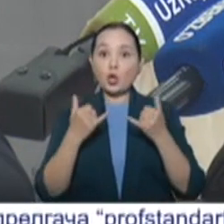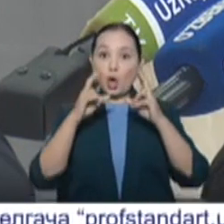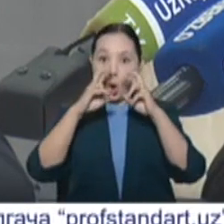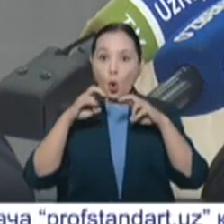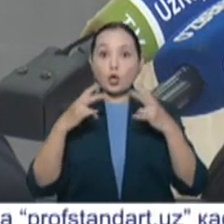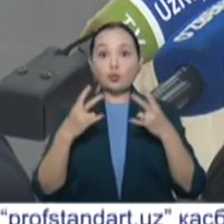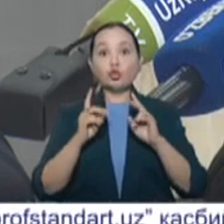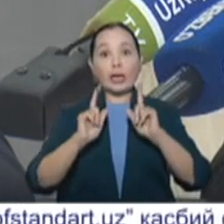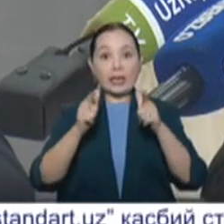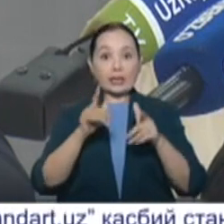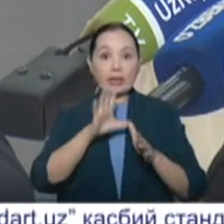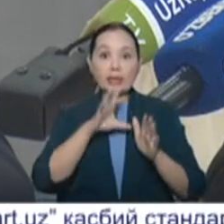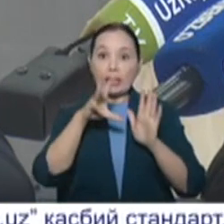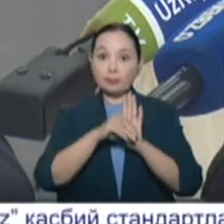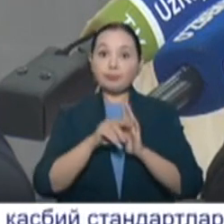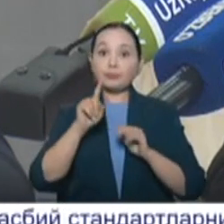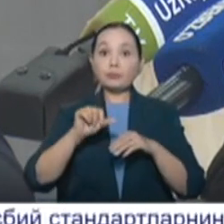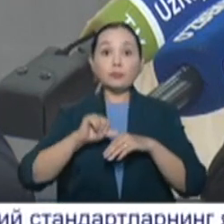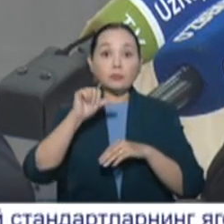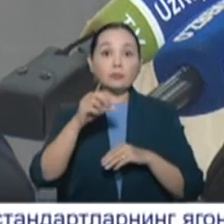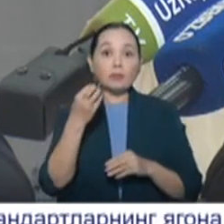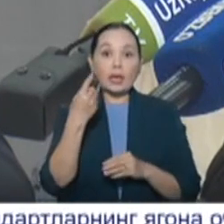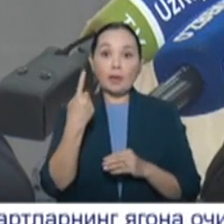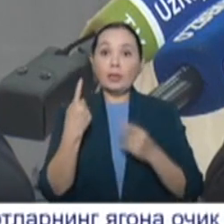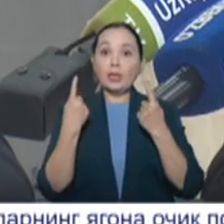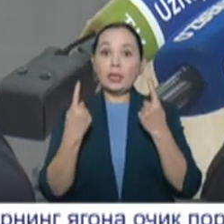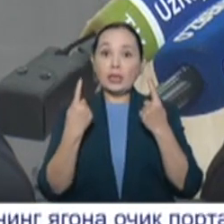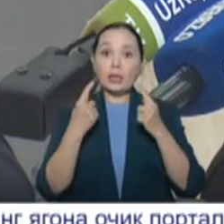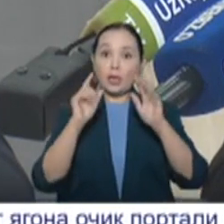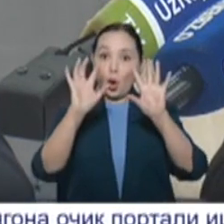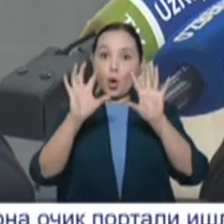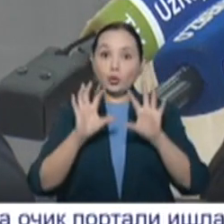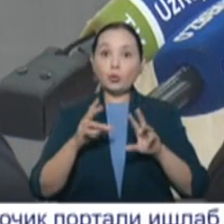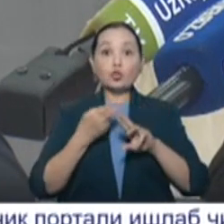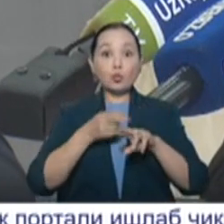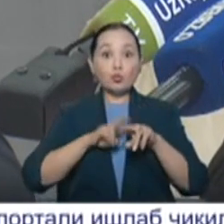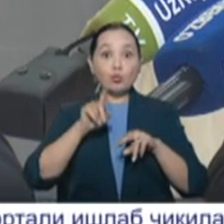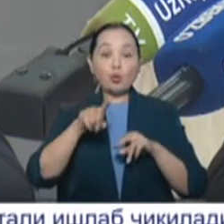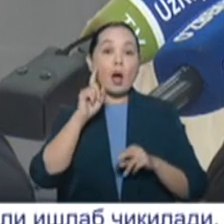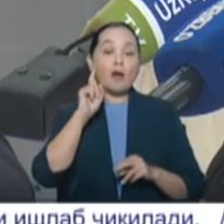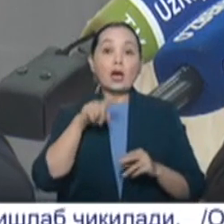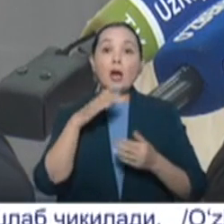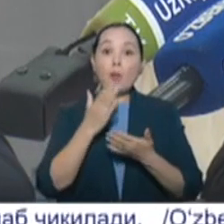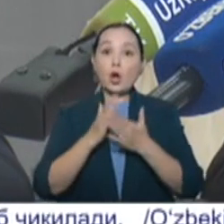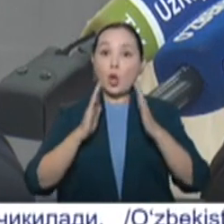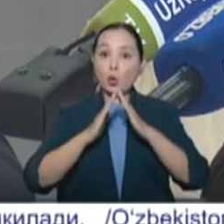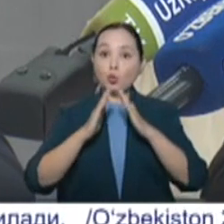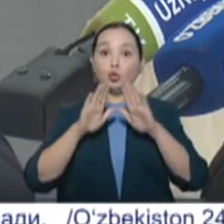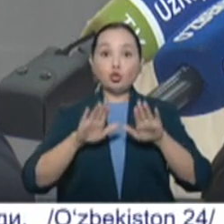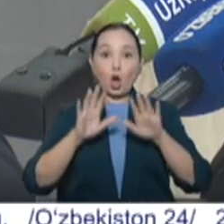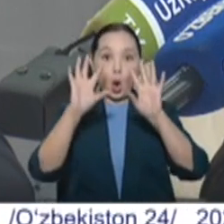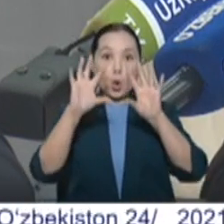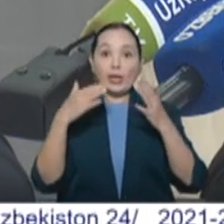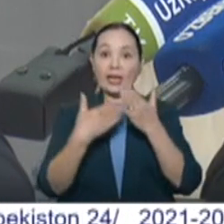uchun kiritildi. Bundan tashqari yana bitta yirik qonunimiz bu xabaringlar bor, uy-joy kodeksini